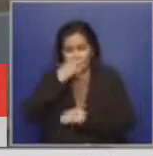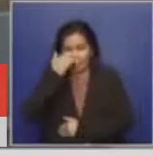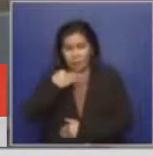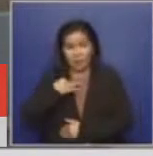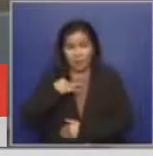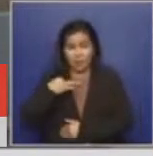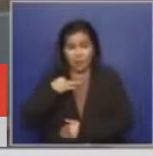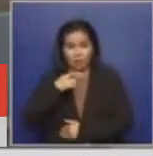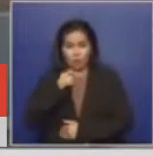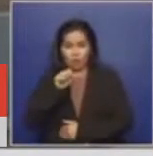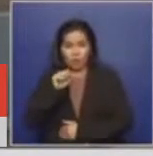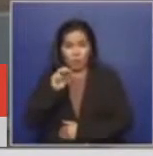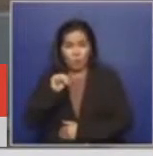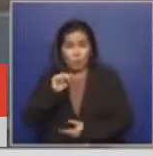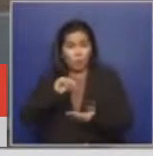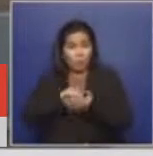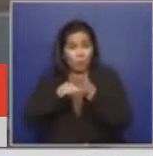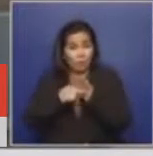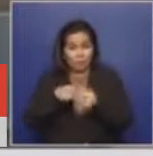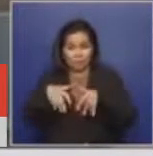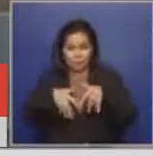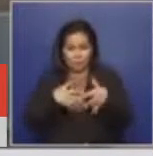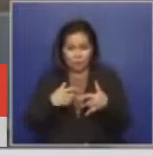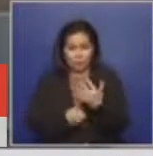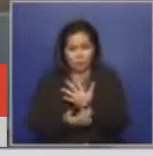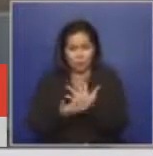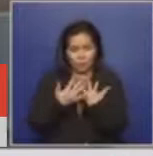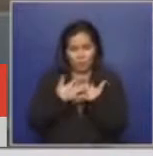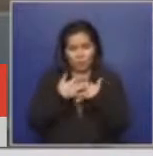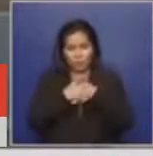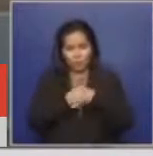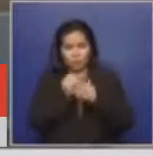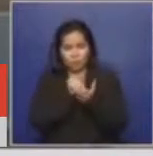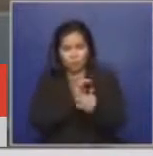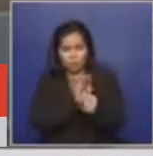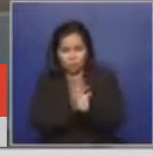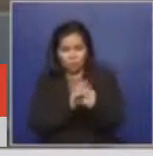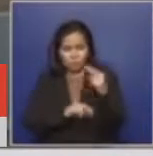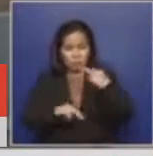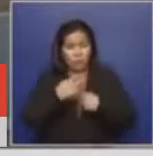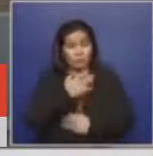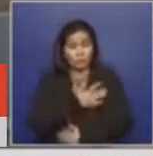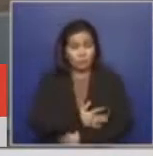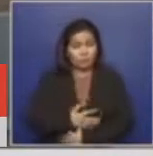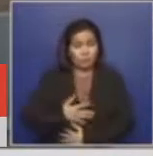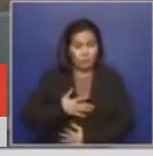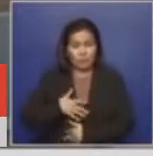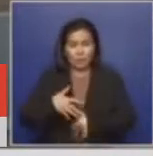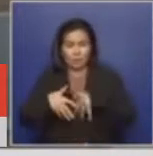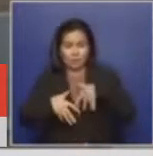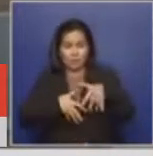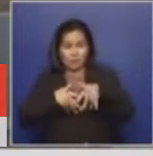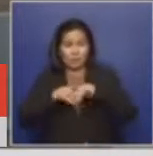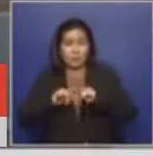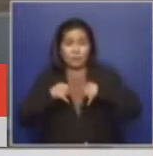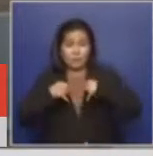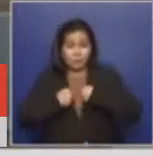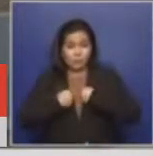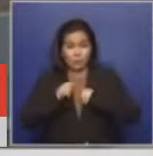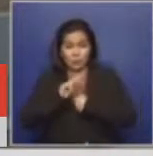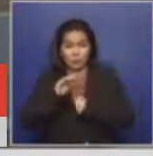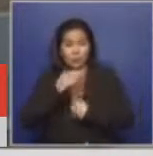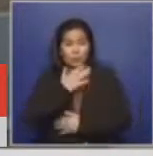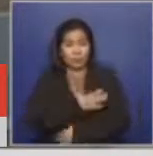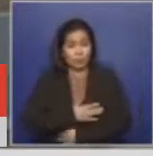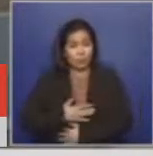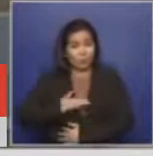ชนมีส่วนร่วมในการดูแลสุขภาพประชาชนเป็นเจ้าของระบบสุขภาพเพ